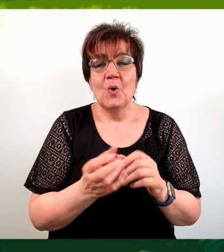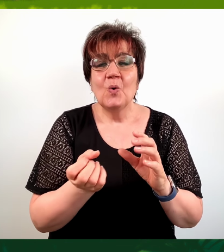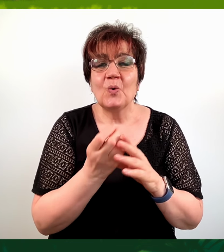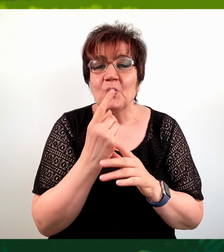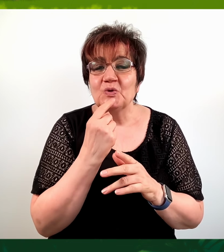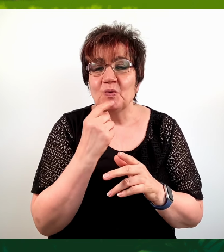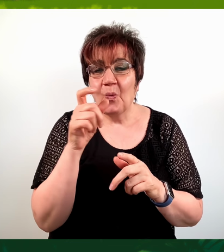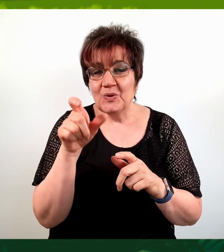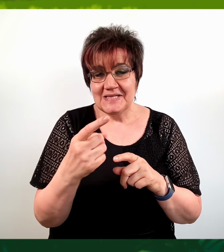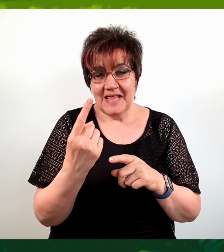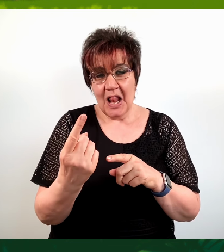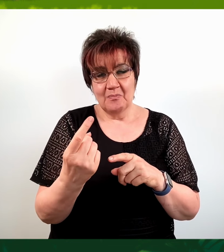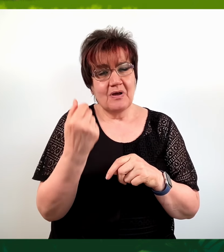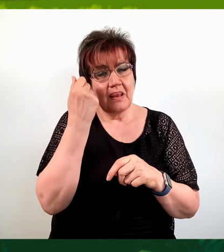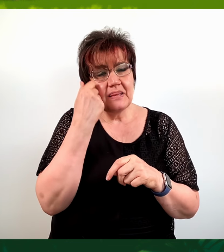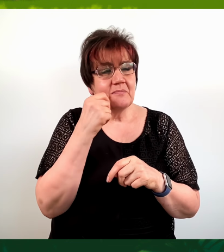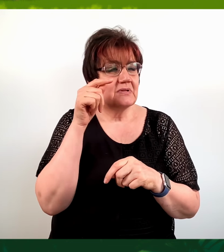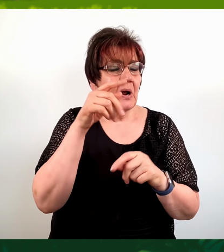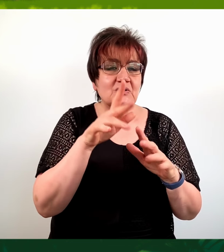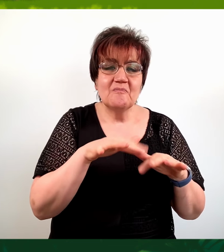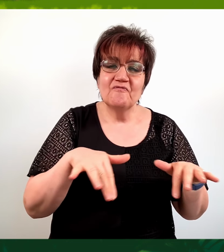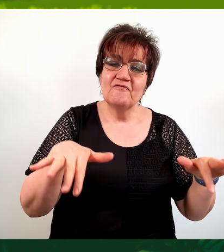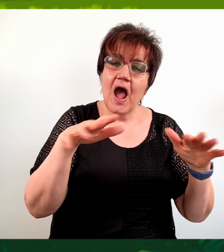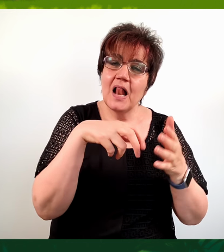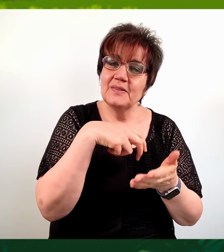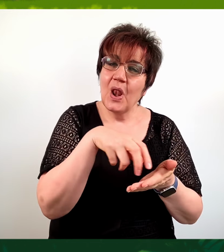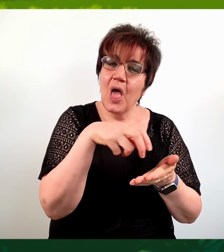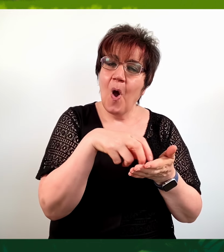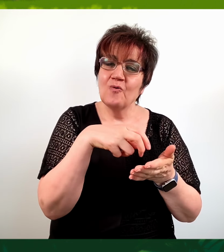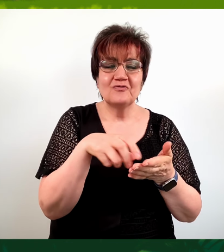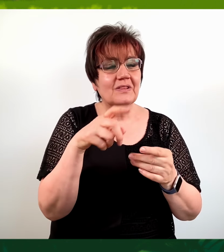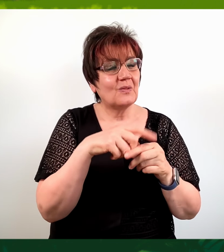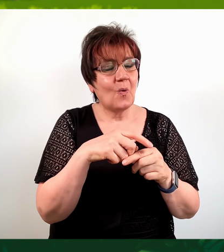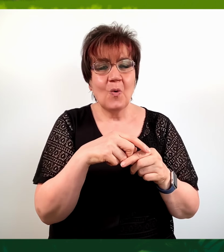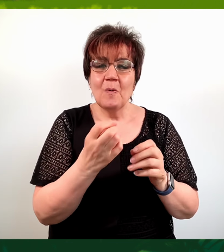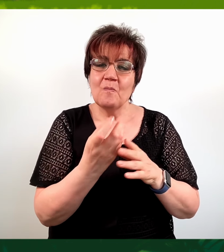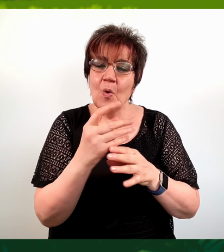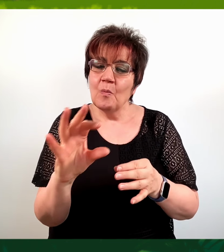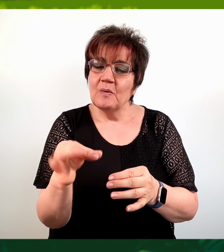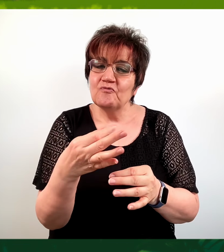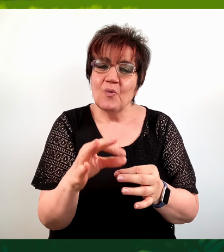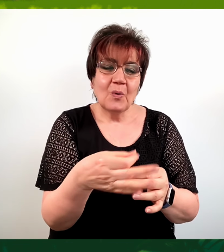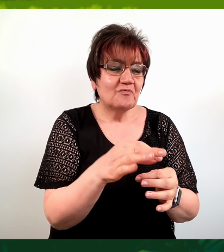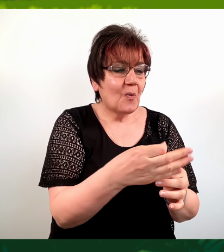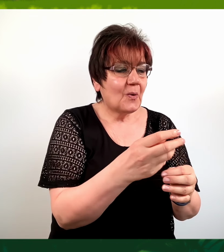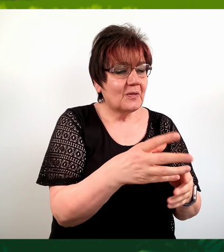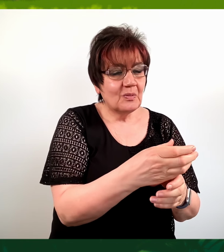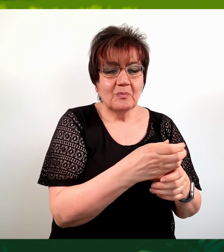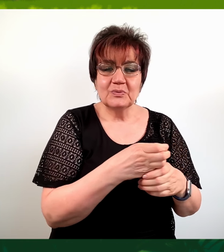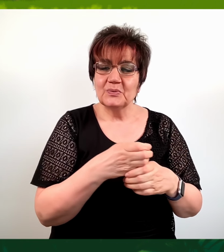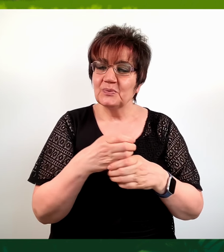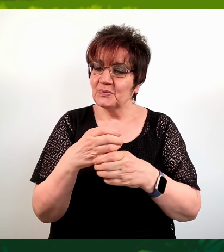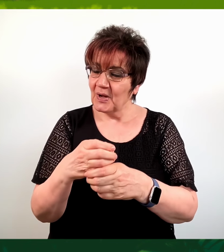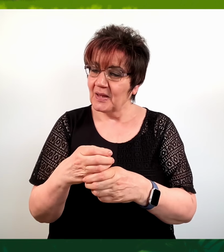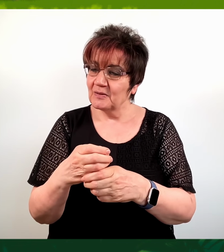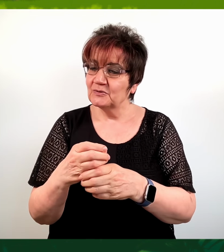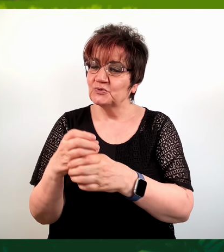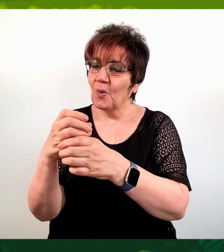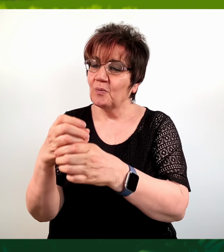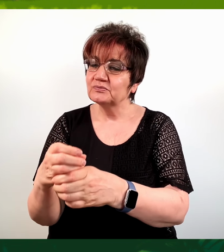Wald und auf den Wiesen umher, pflückte Blumen und brachte sie dann mit nach Hause, um die Zimmer damit zu schmücken.